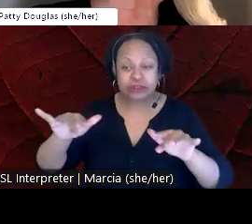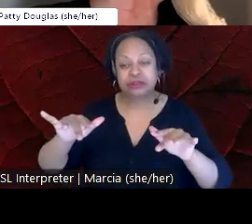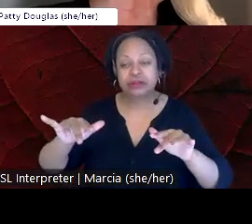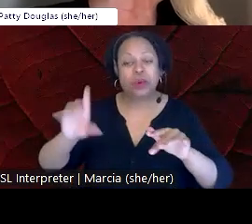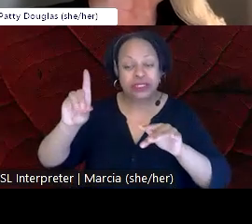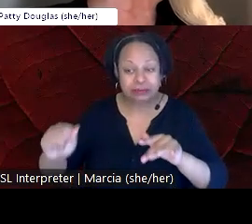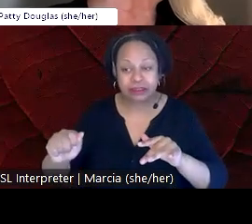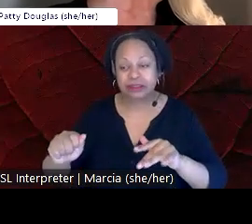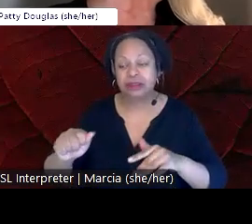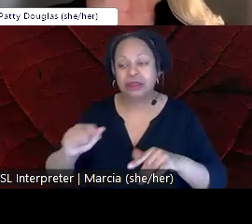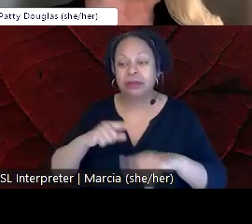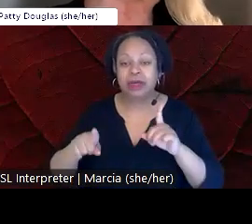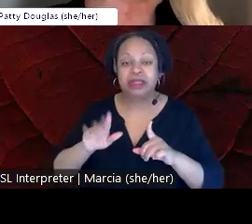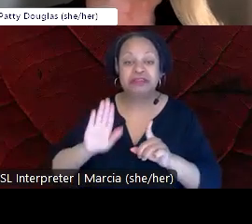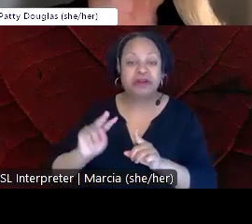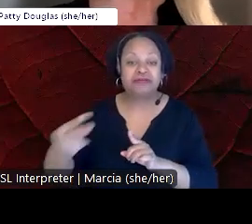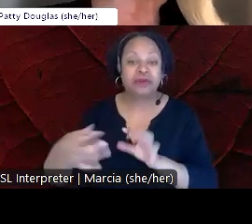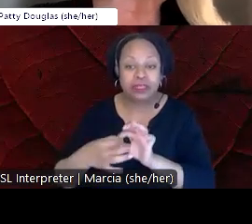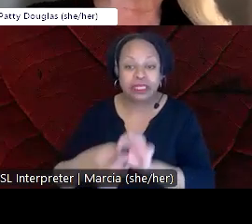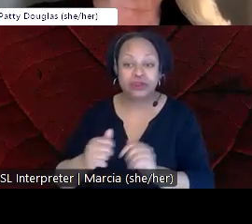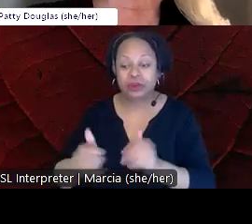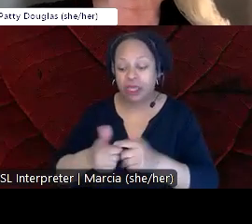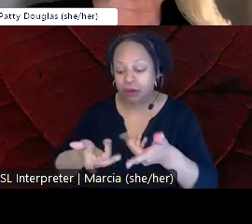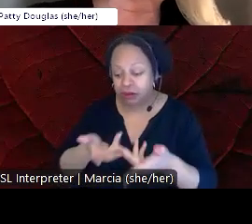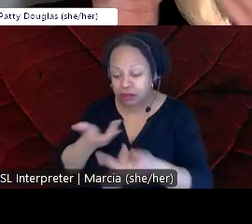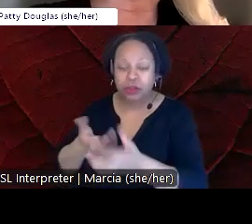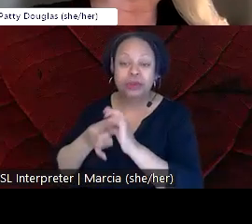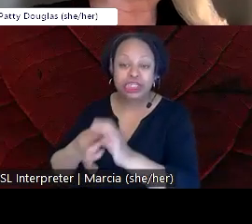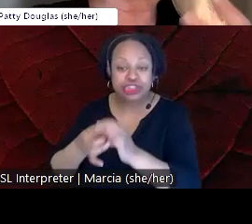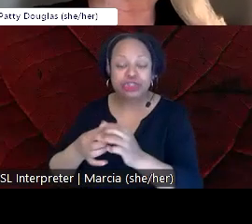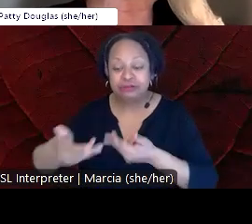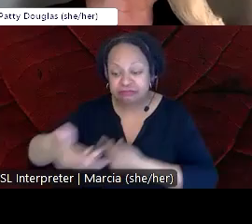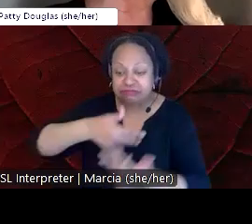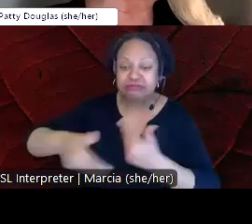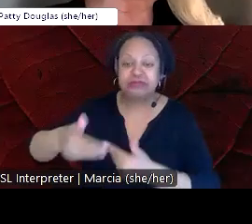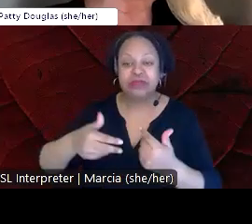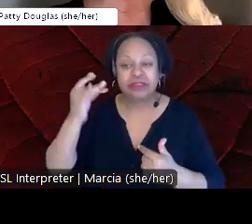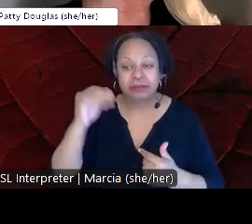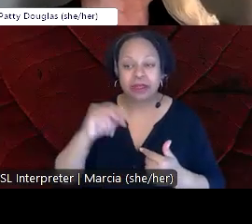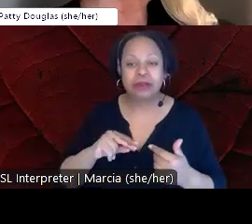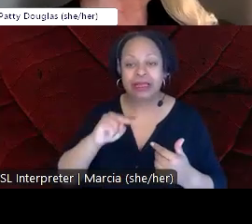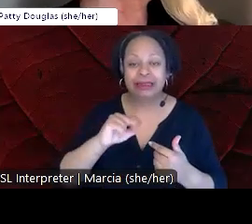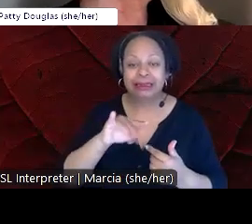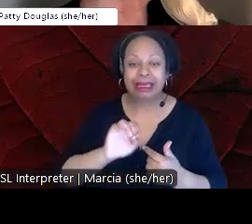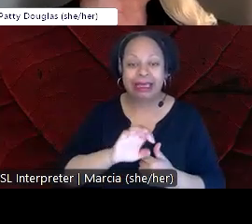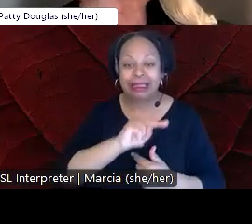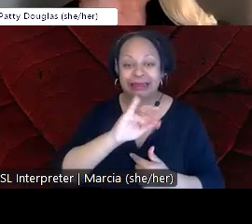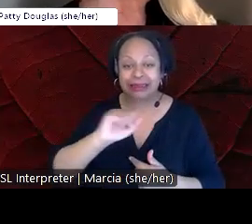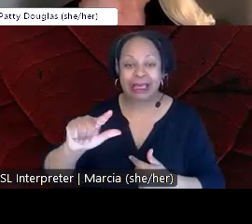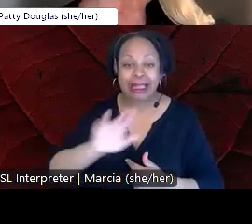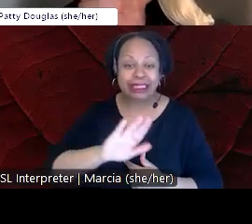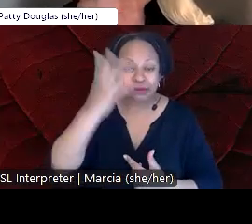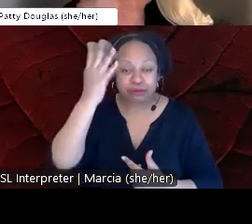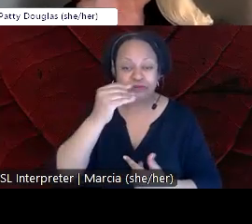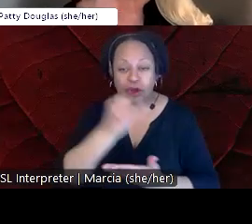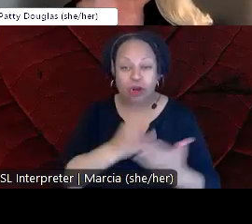handicap ou la neurodivergence, mais plutôt avec une différence qui est fondée sur la relationnalité, alors qu'on pense